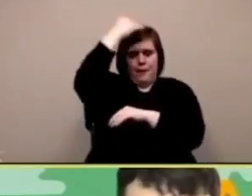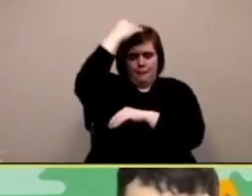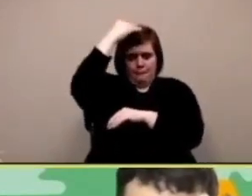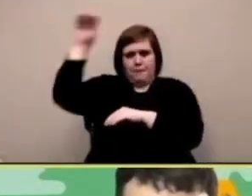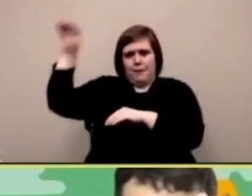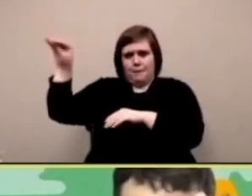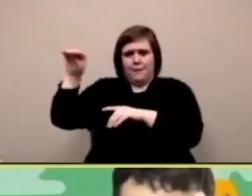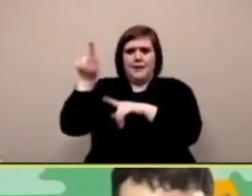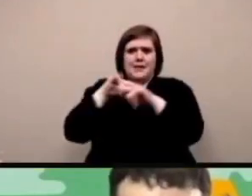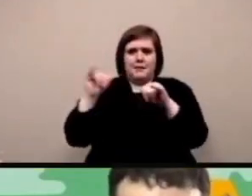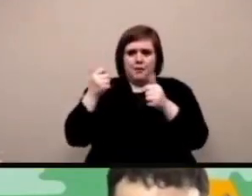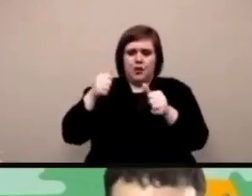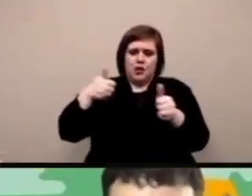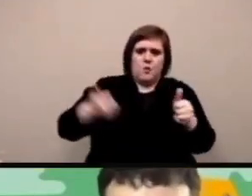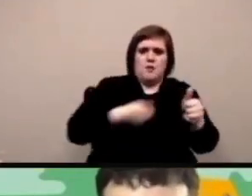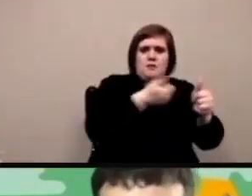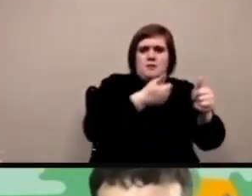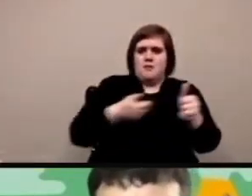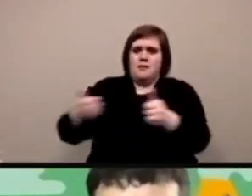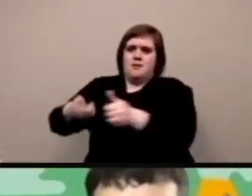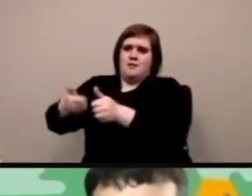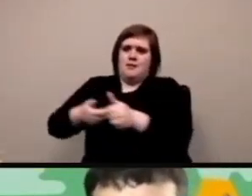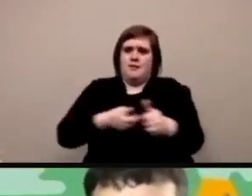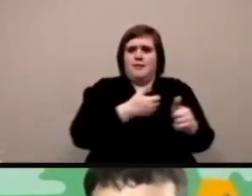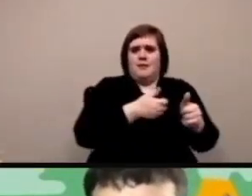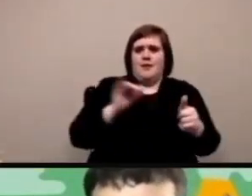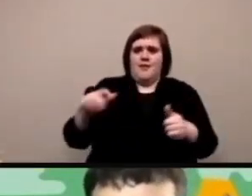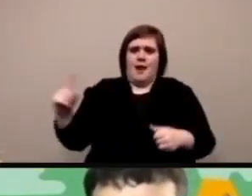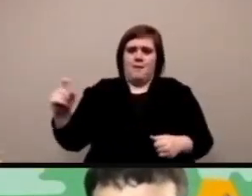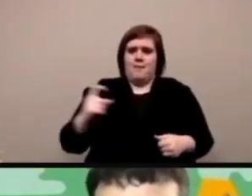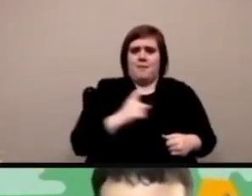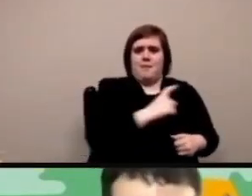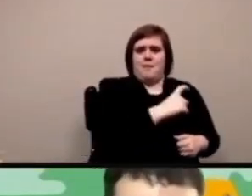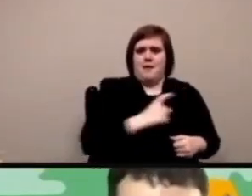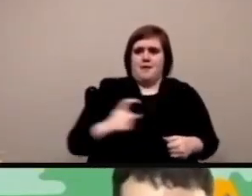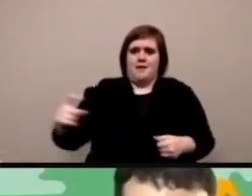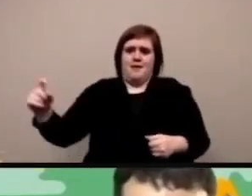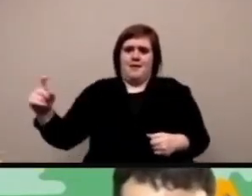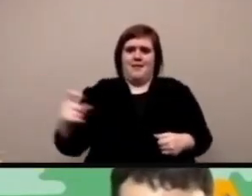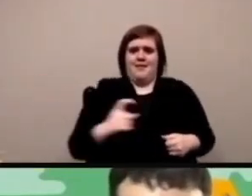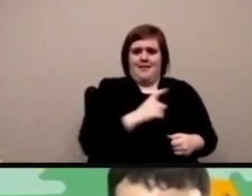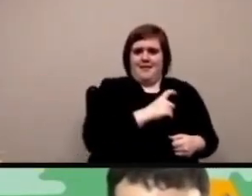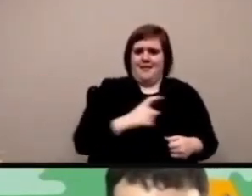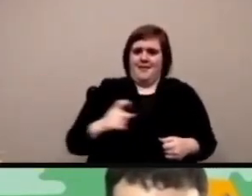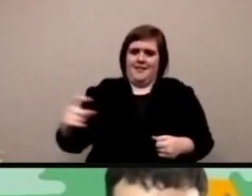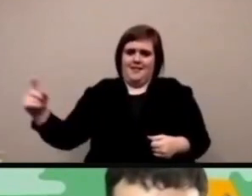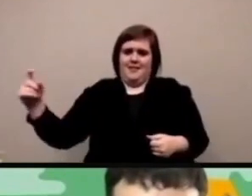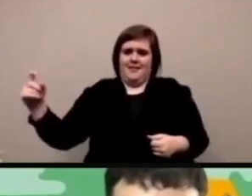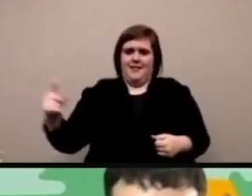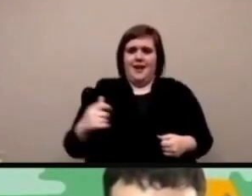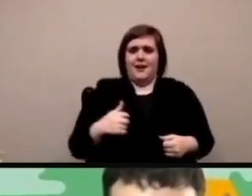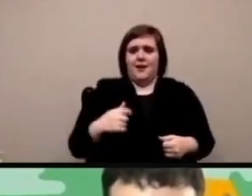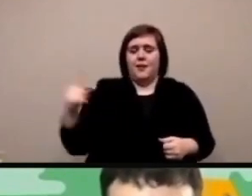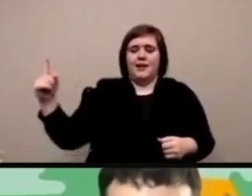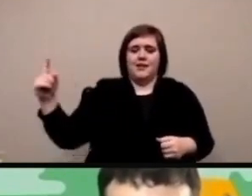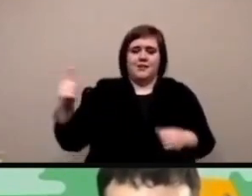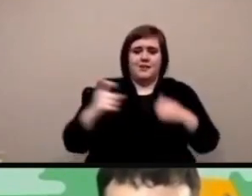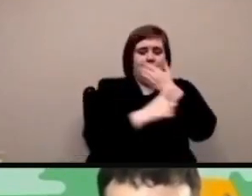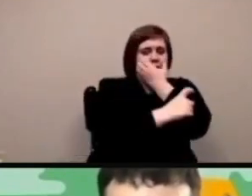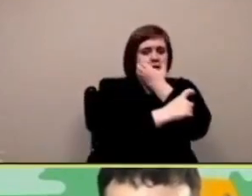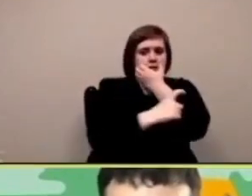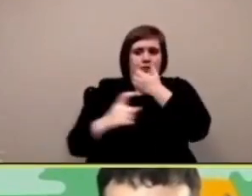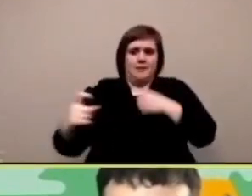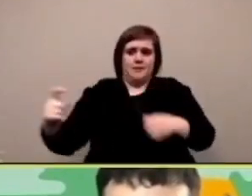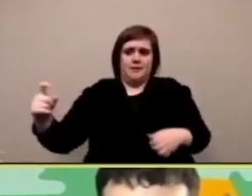いくあの人ですねそしてそのドラゴンの顔もあの動いていくということでこちら